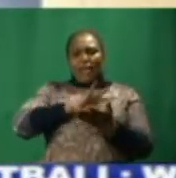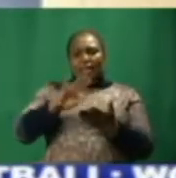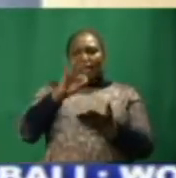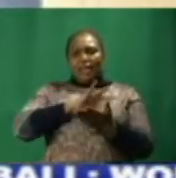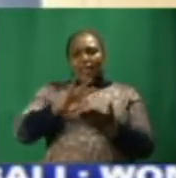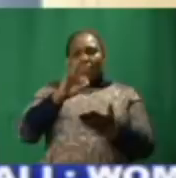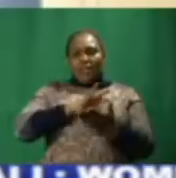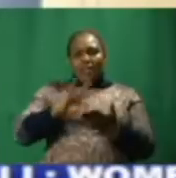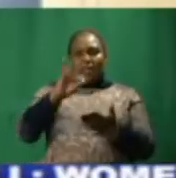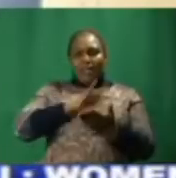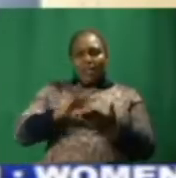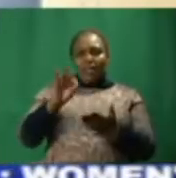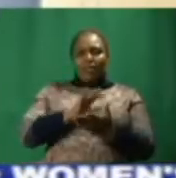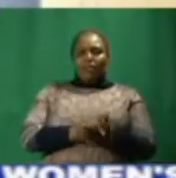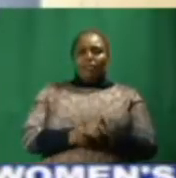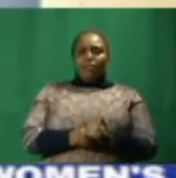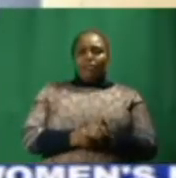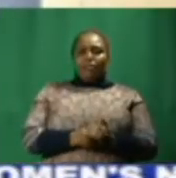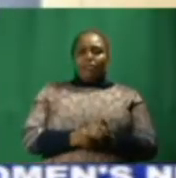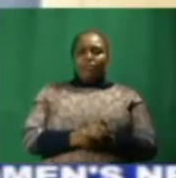ngalama chemicals lawa lesi